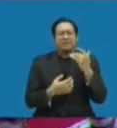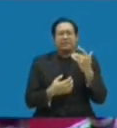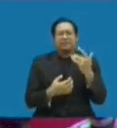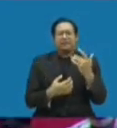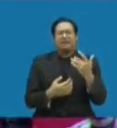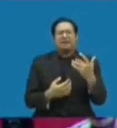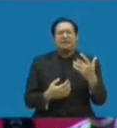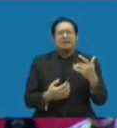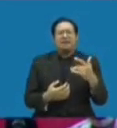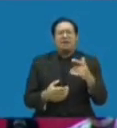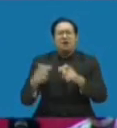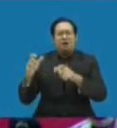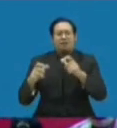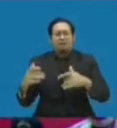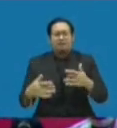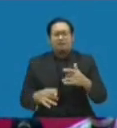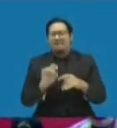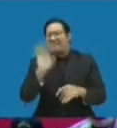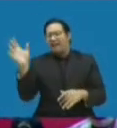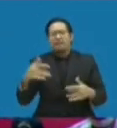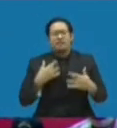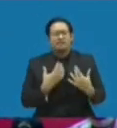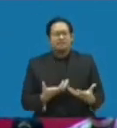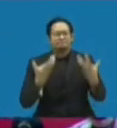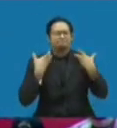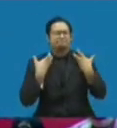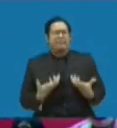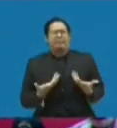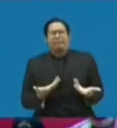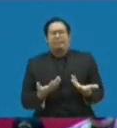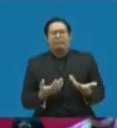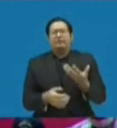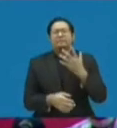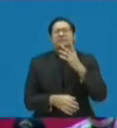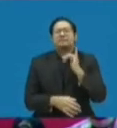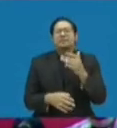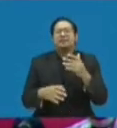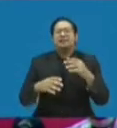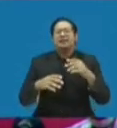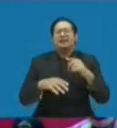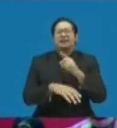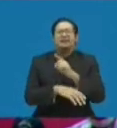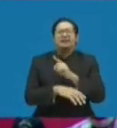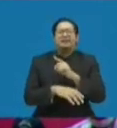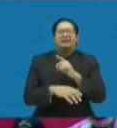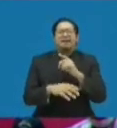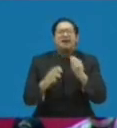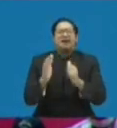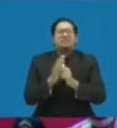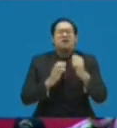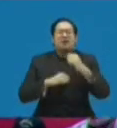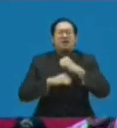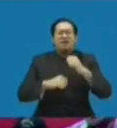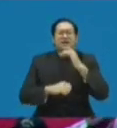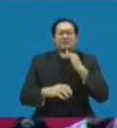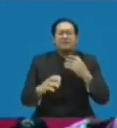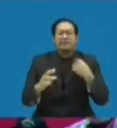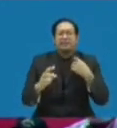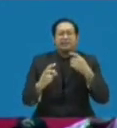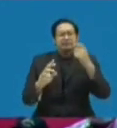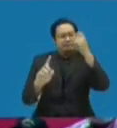sehingga tidak heran jika pembinaan olahraga ini kurang begitu dihargai diminati